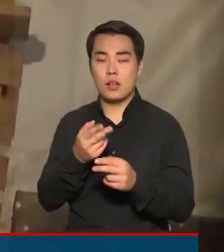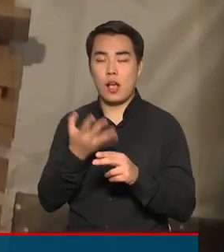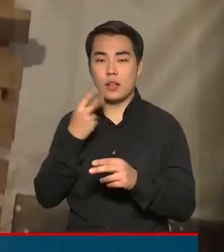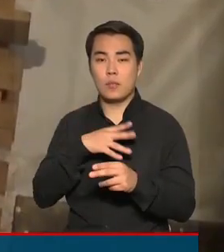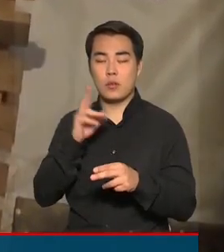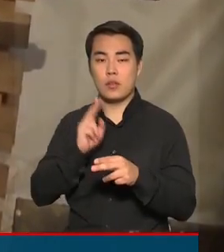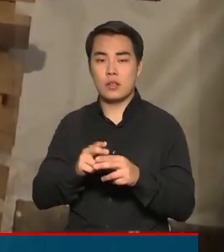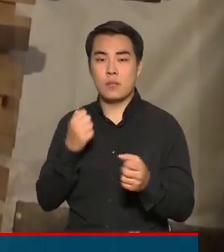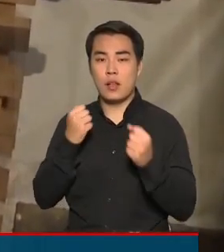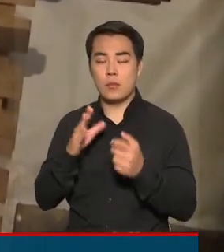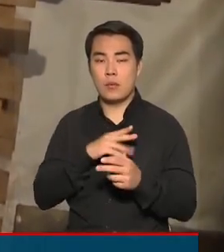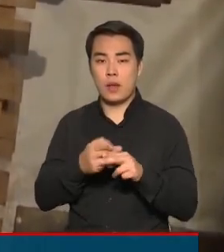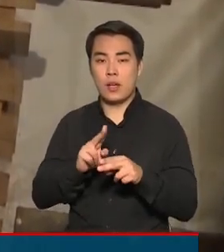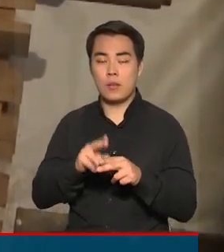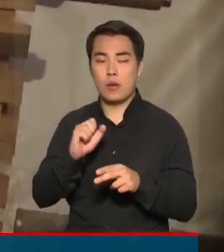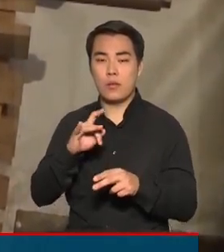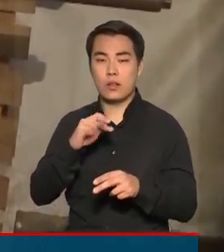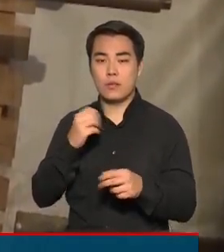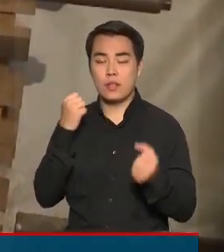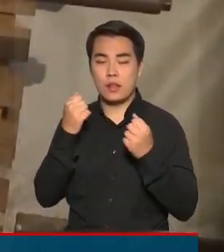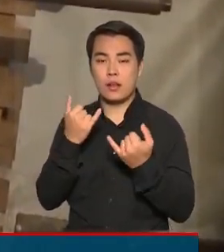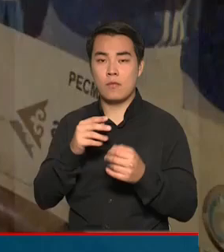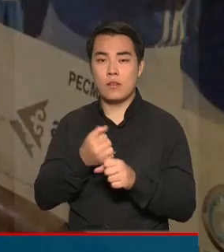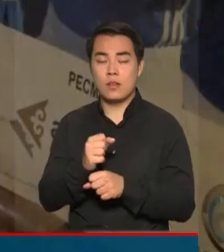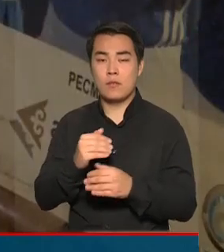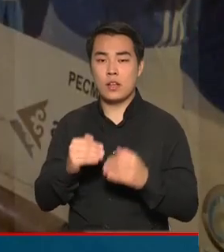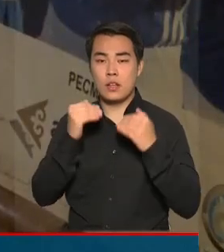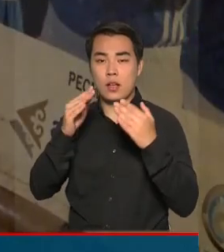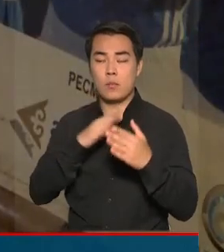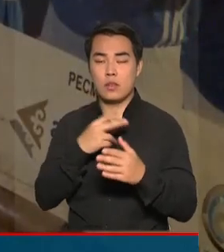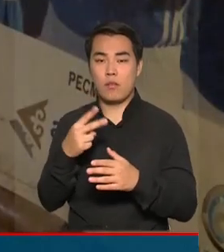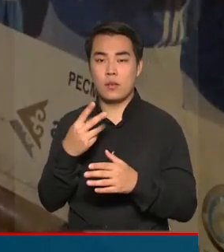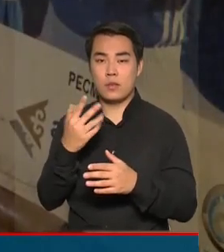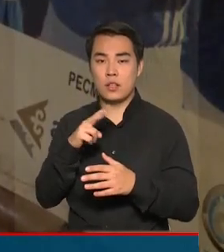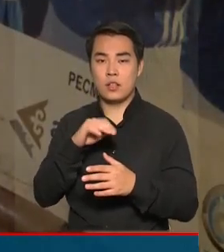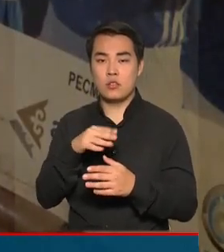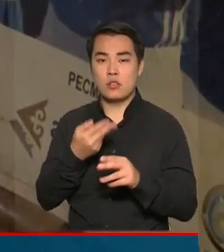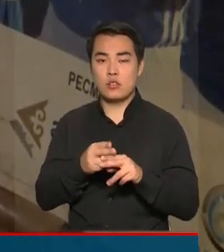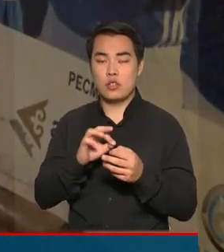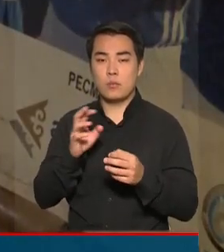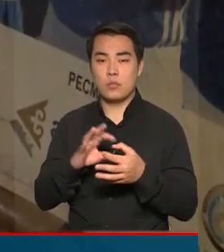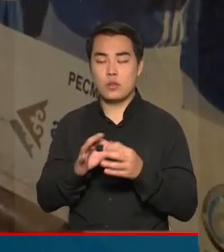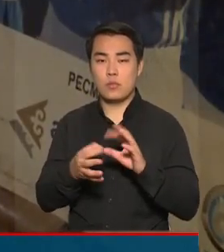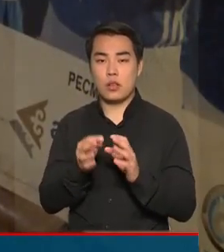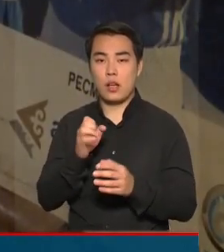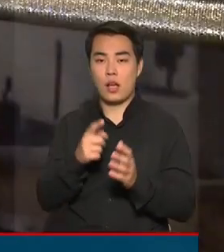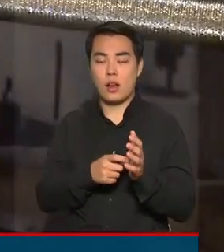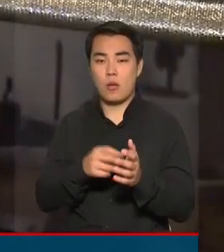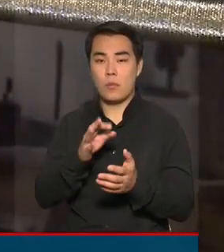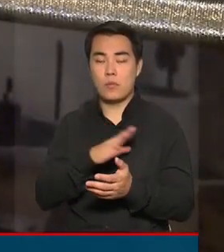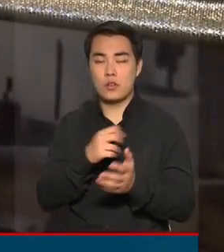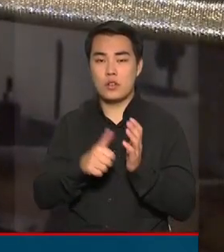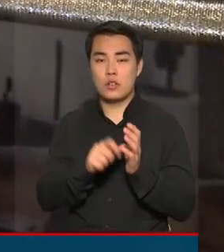стали спортсменами. Так пауэрлифтер Рашид Бариев смог вырастить здесь более 25 чемпионов Карагандинской области. 6 человек